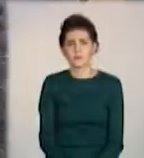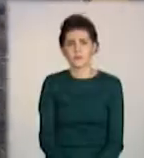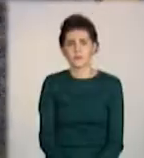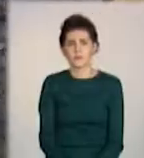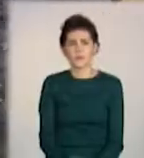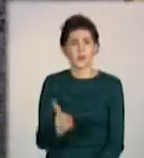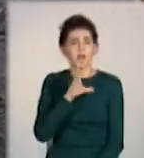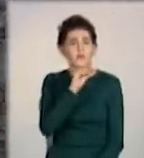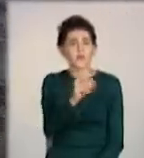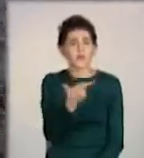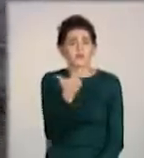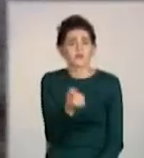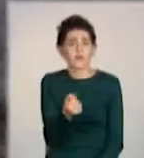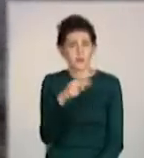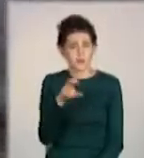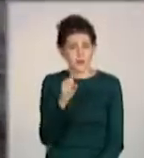где Дамірка?